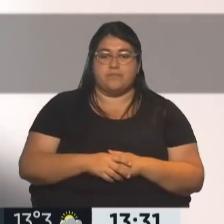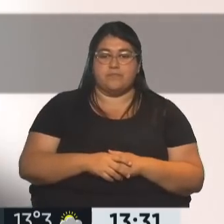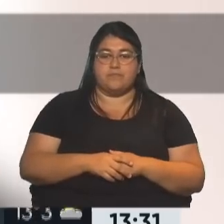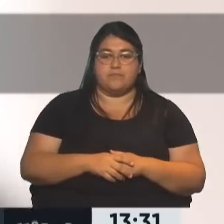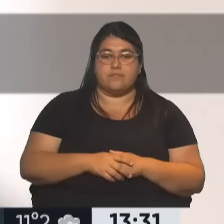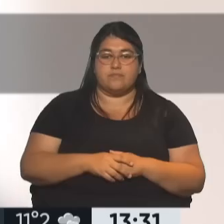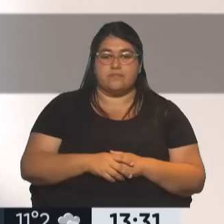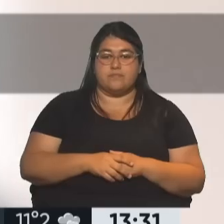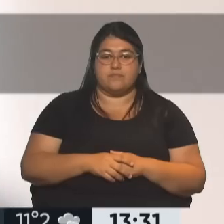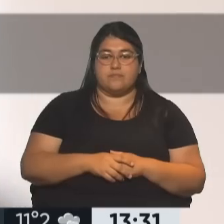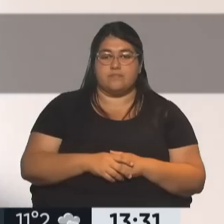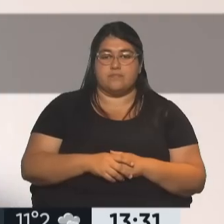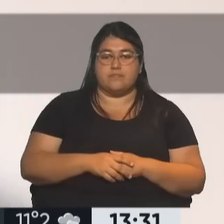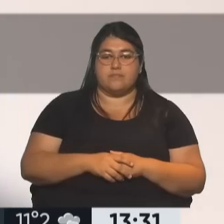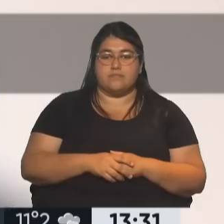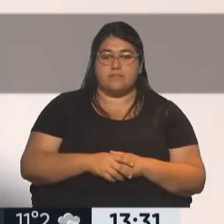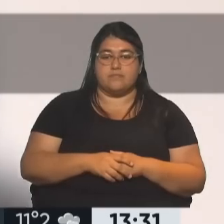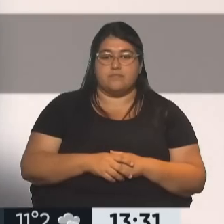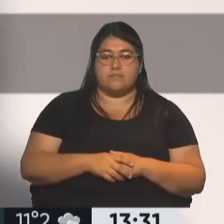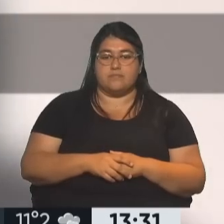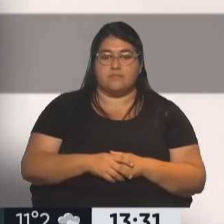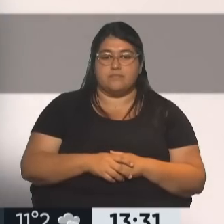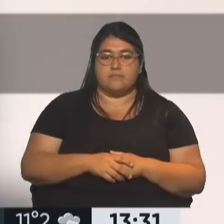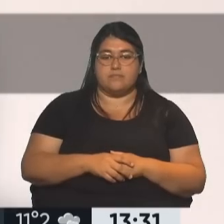отношение к составу с приездом заключенных изменилось.